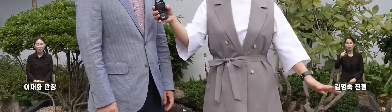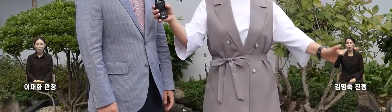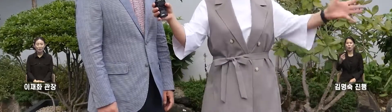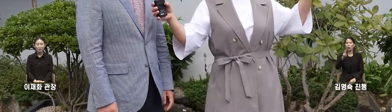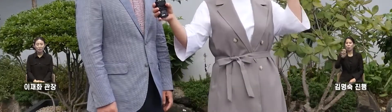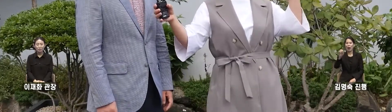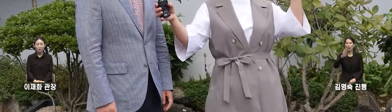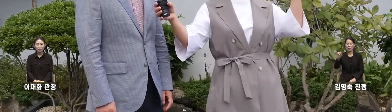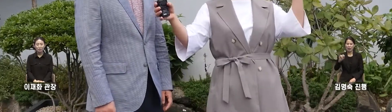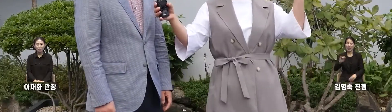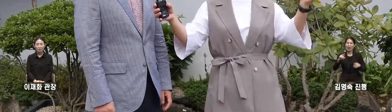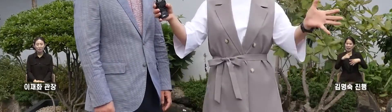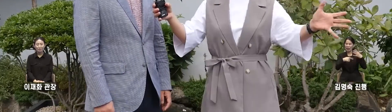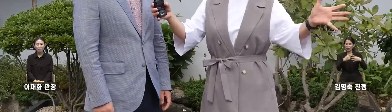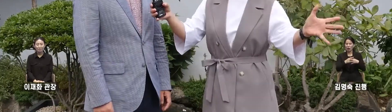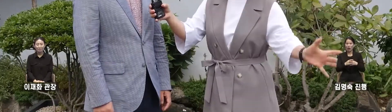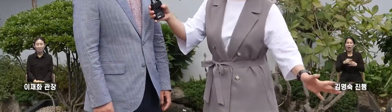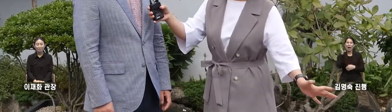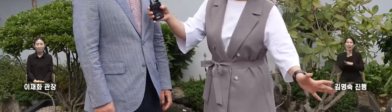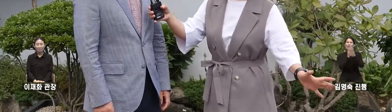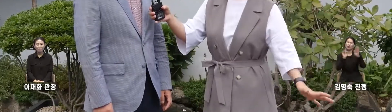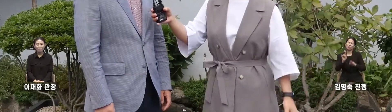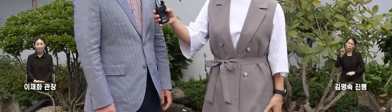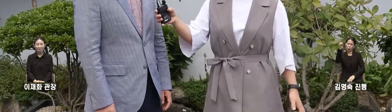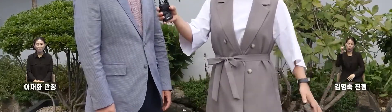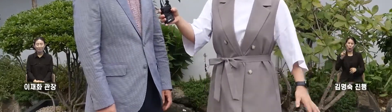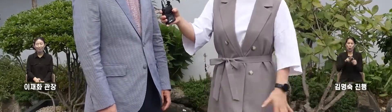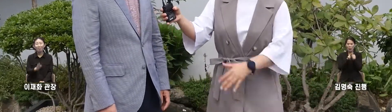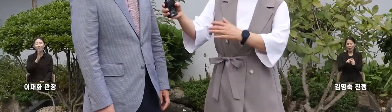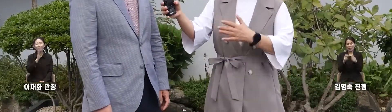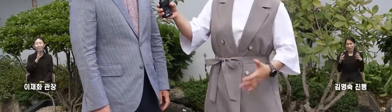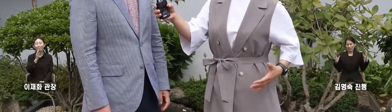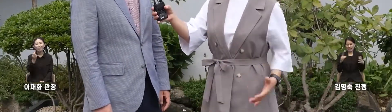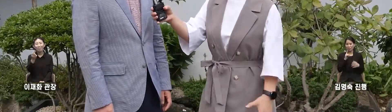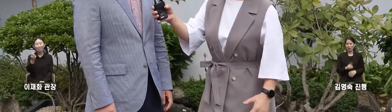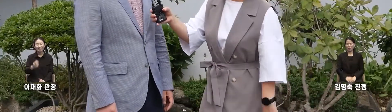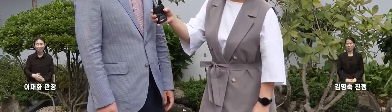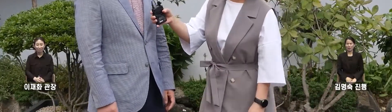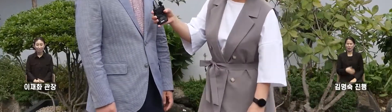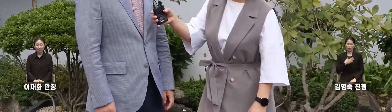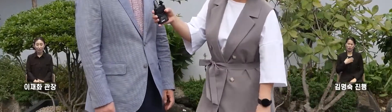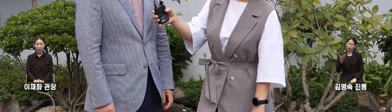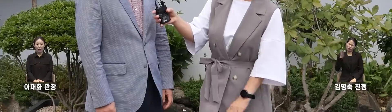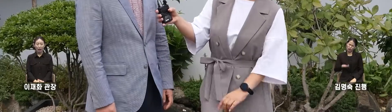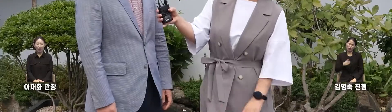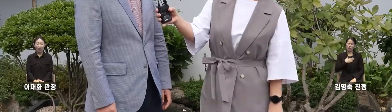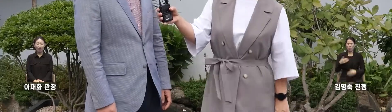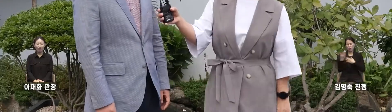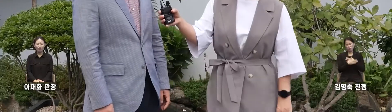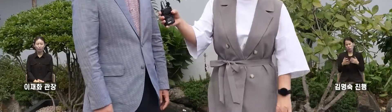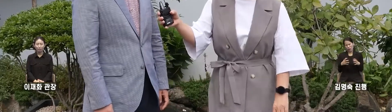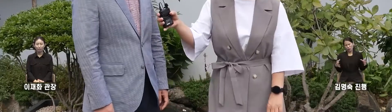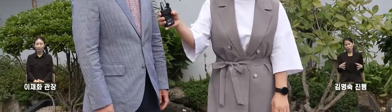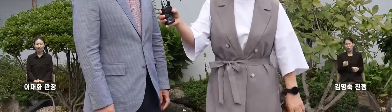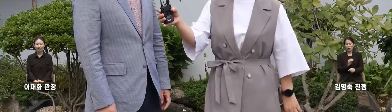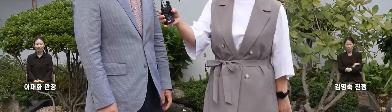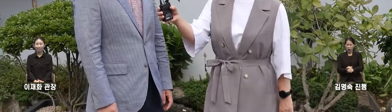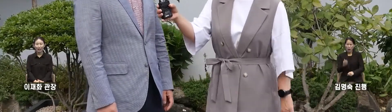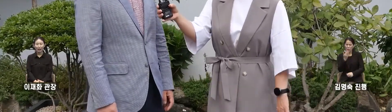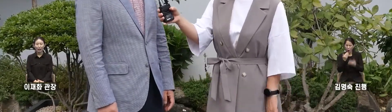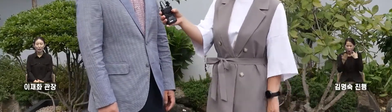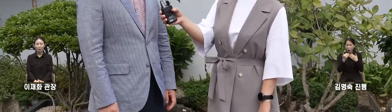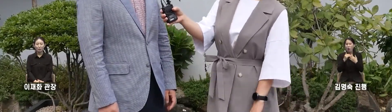하잖아요. 예. 하늘은 높고, 말이 살찐다. 네, 맞습니다. 근데 제 몸이 자꾸 살이 찌고 있어요. 너무 잘